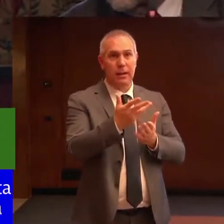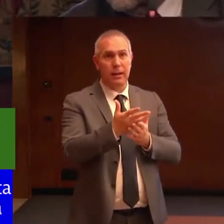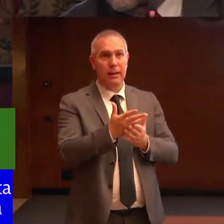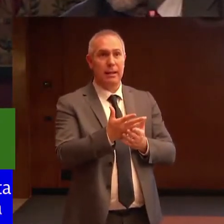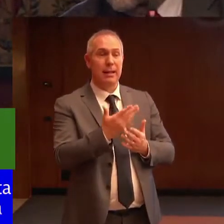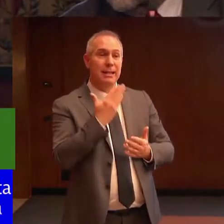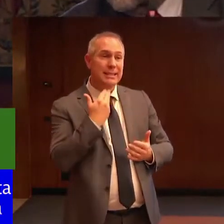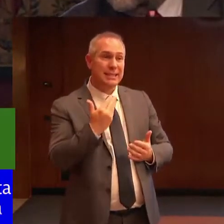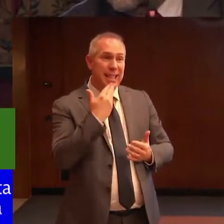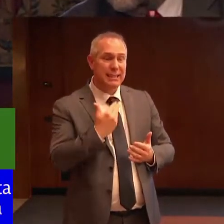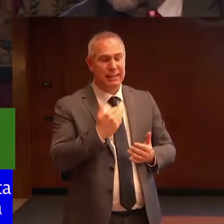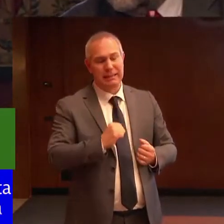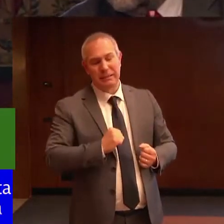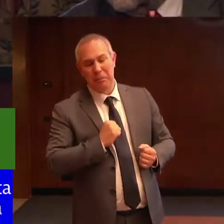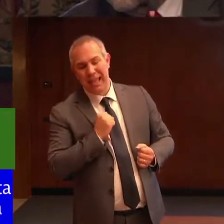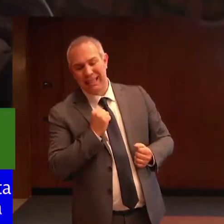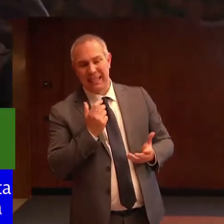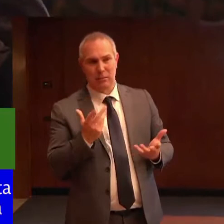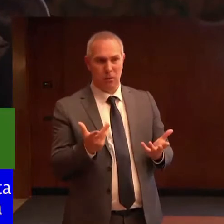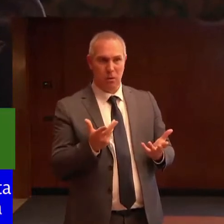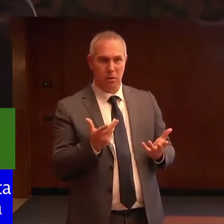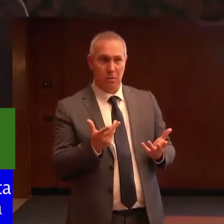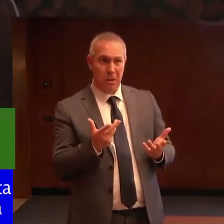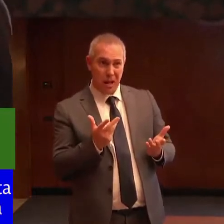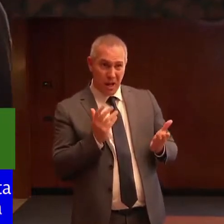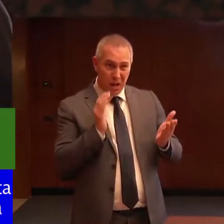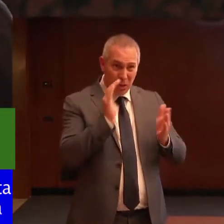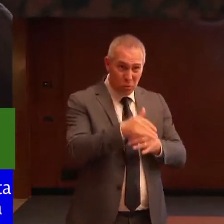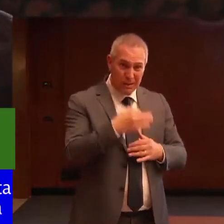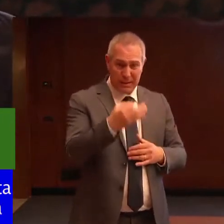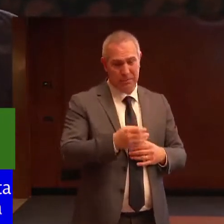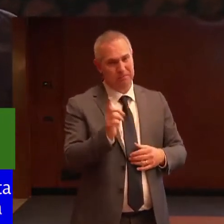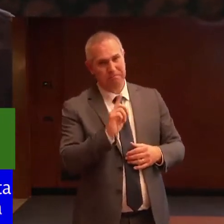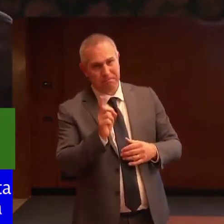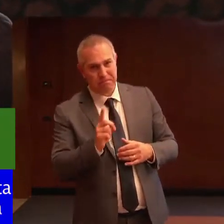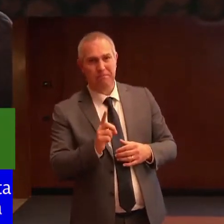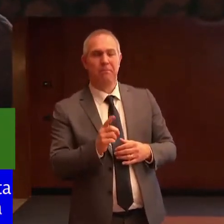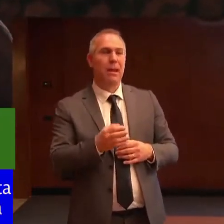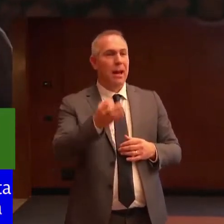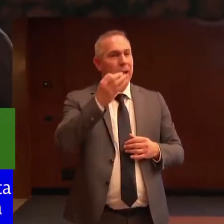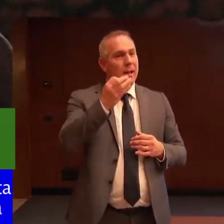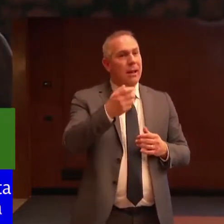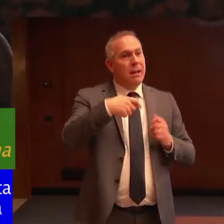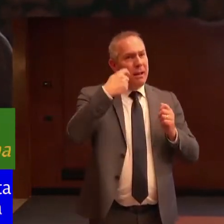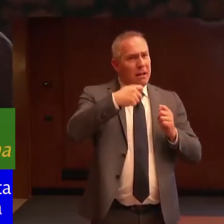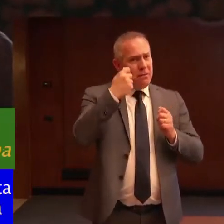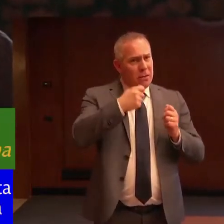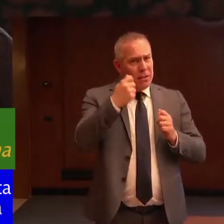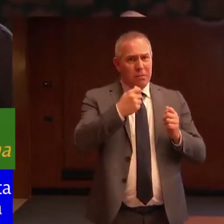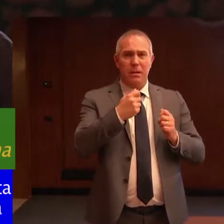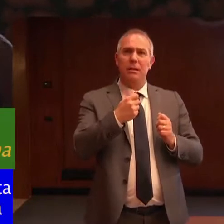senza fare pietismo, e non sempre è stata superata. È stata superata più facilmente nei film che